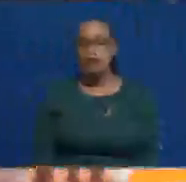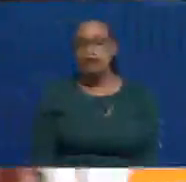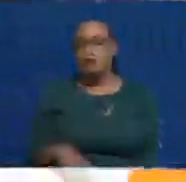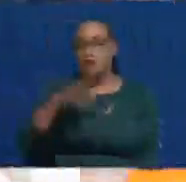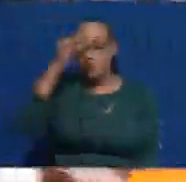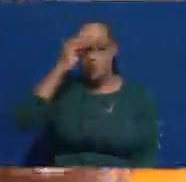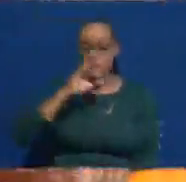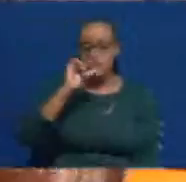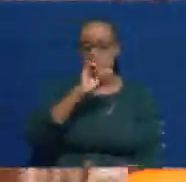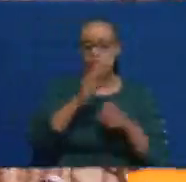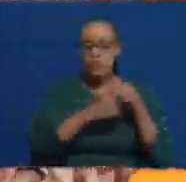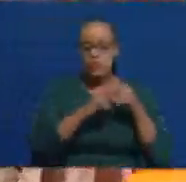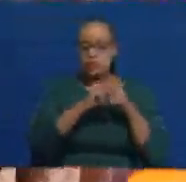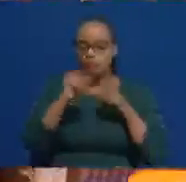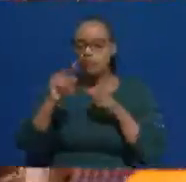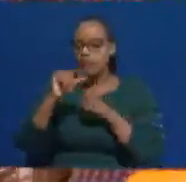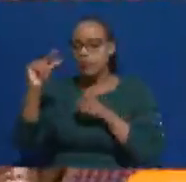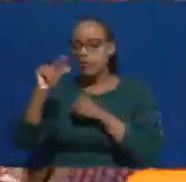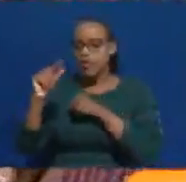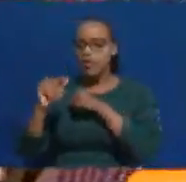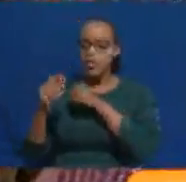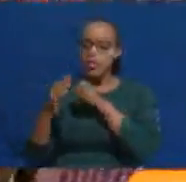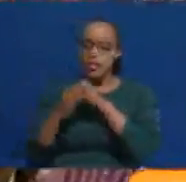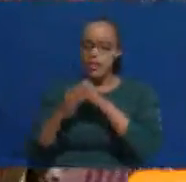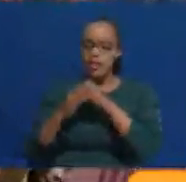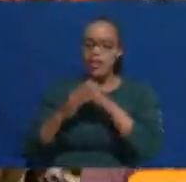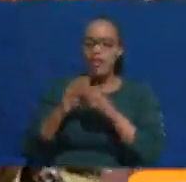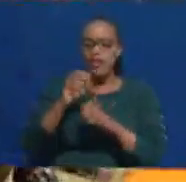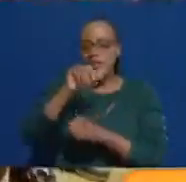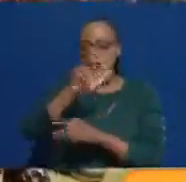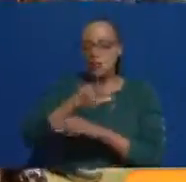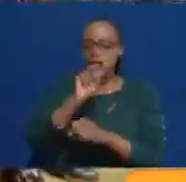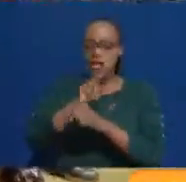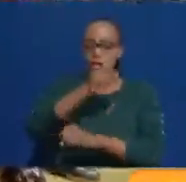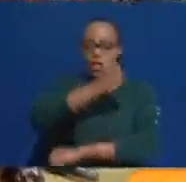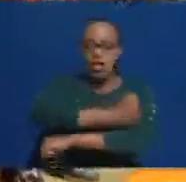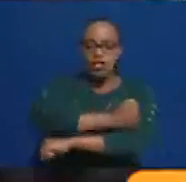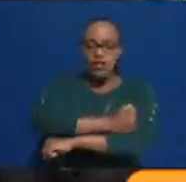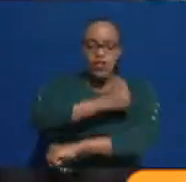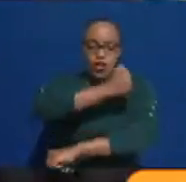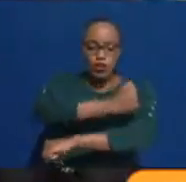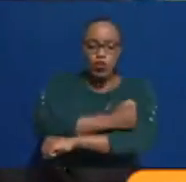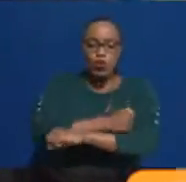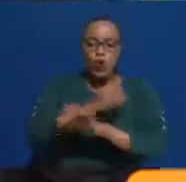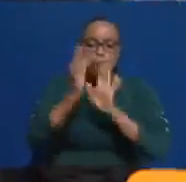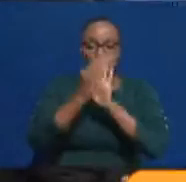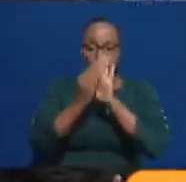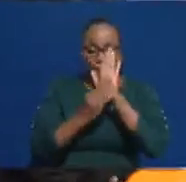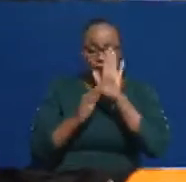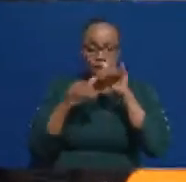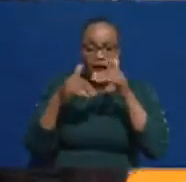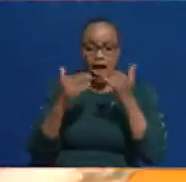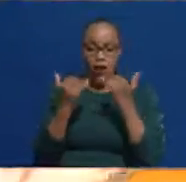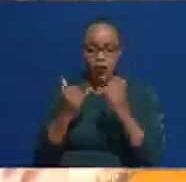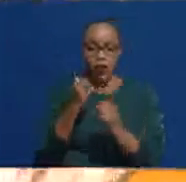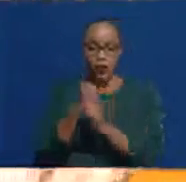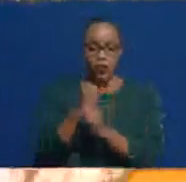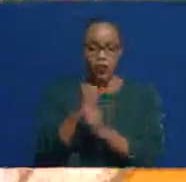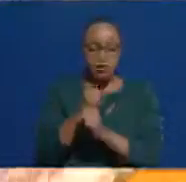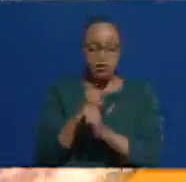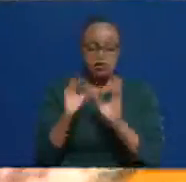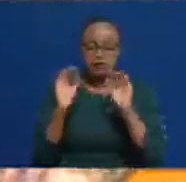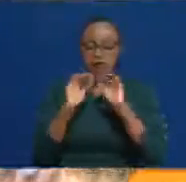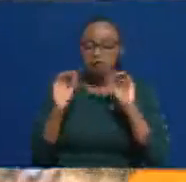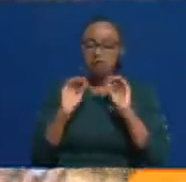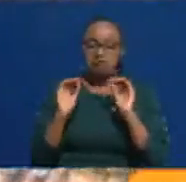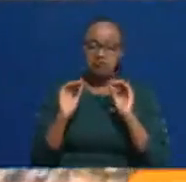Wanafunzi wa gredi ya 7 hadi 9 hawatakuwa wa sekondari msingi, na shule hazitaorodheshwa kama ilivyo sasa.